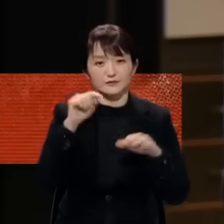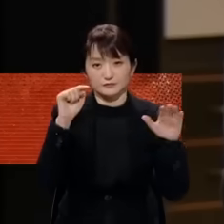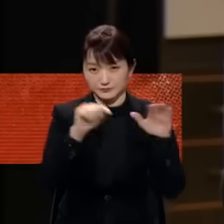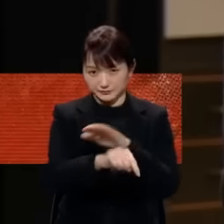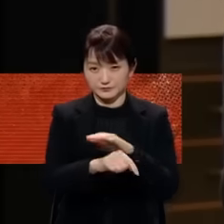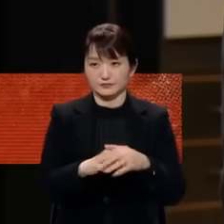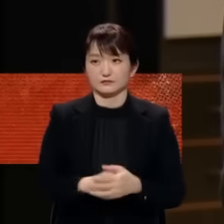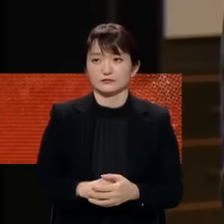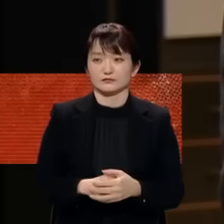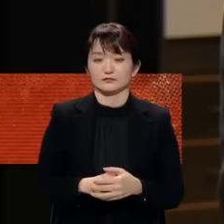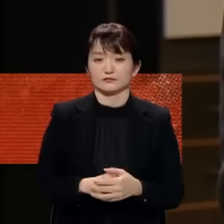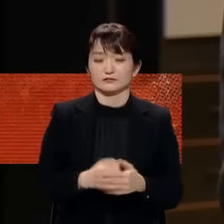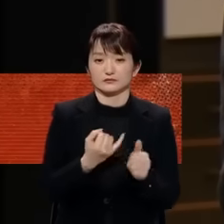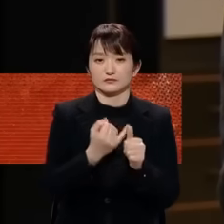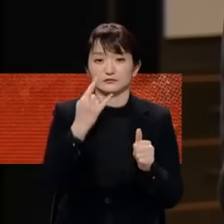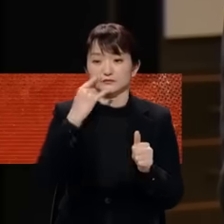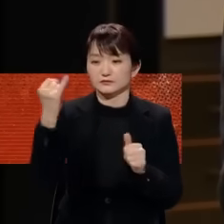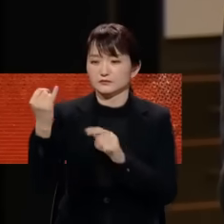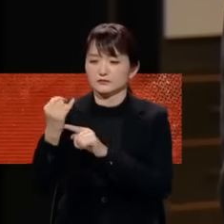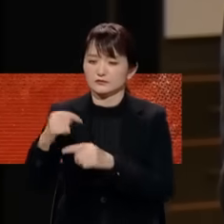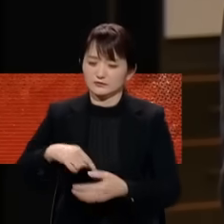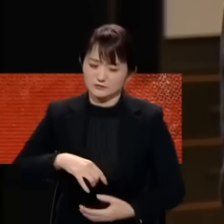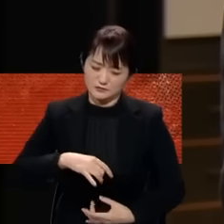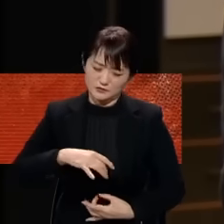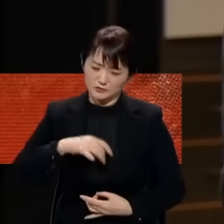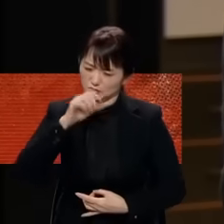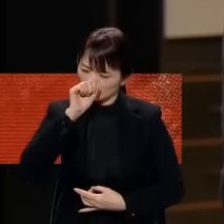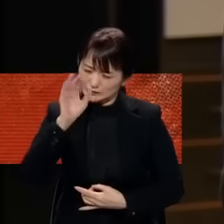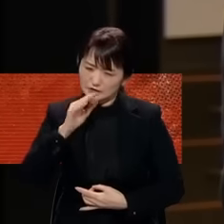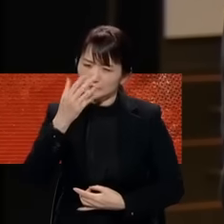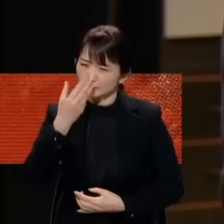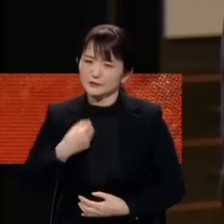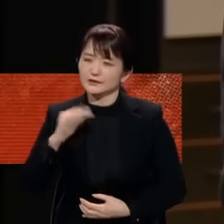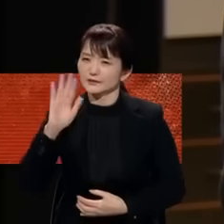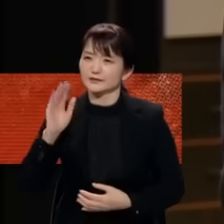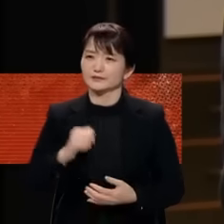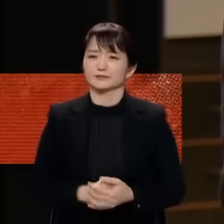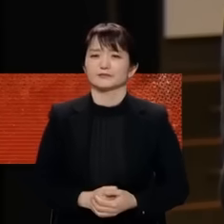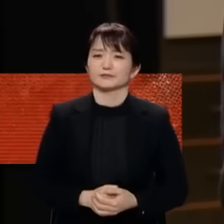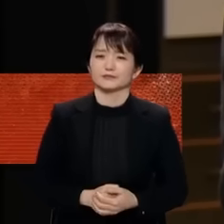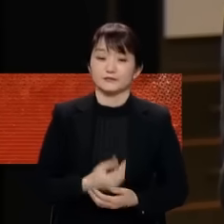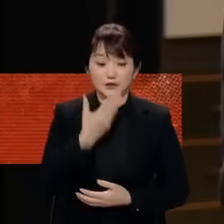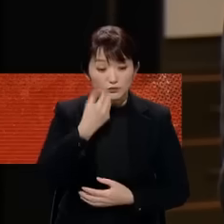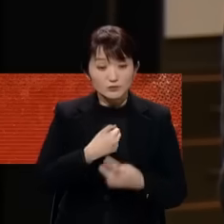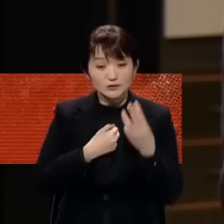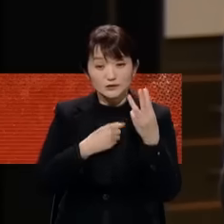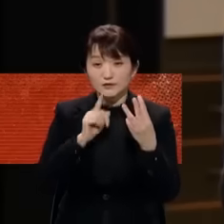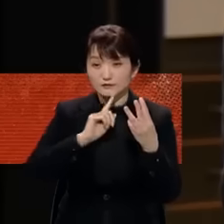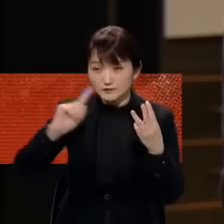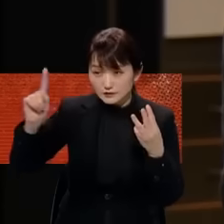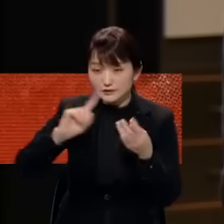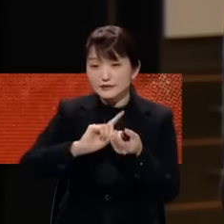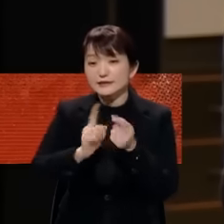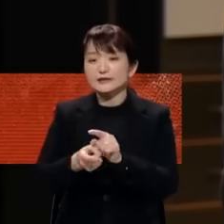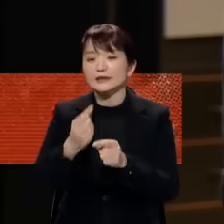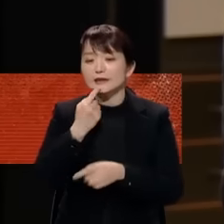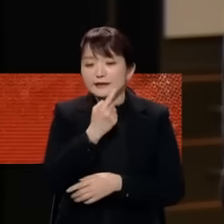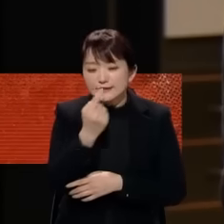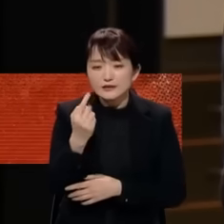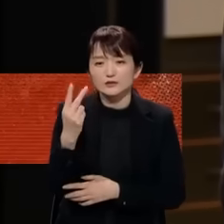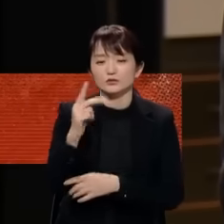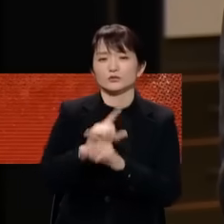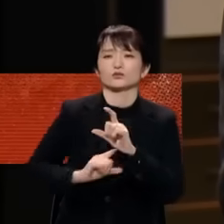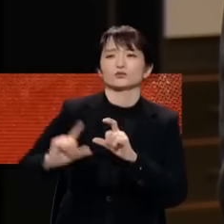당시에 장모님은 속이 좀 불편해서 음료를 안 드시겠다고 했습니다 그래서 음료를 세 잔만 시켰는데 대신에 케이크 두 개를